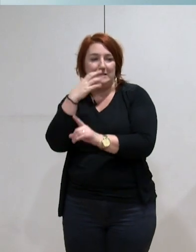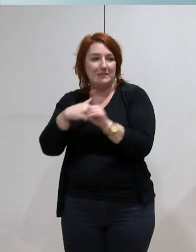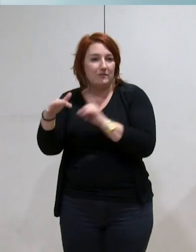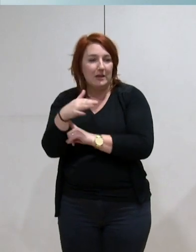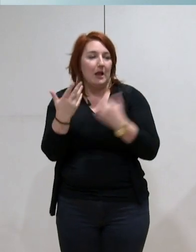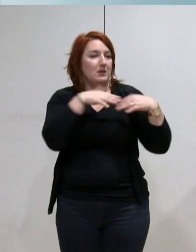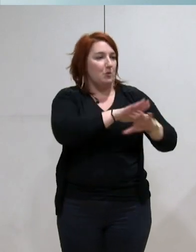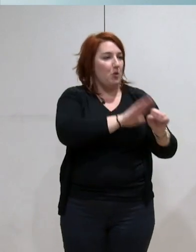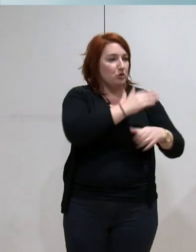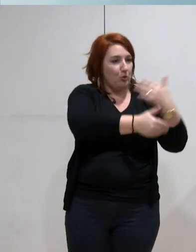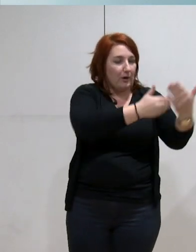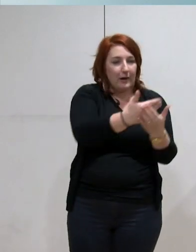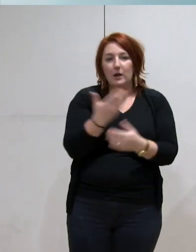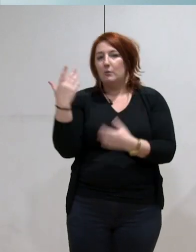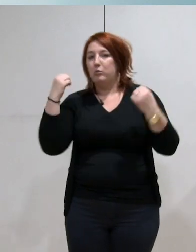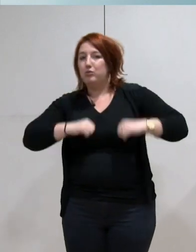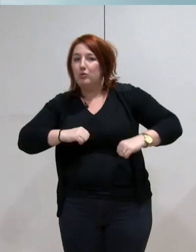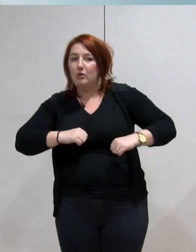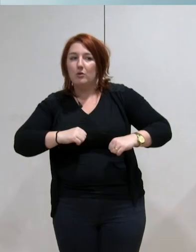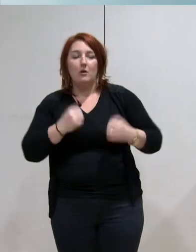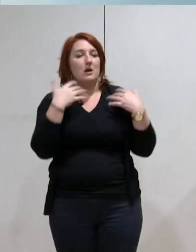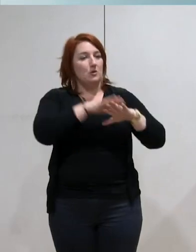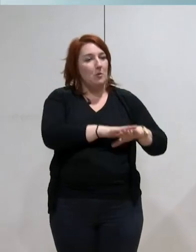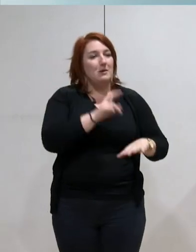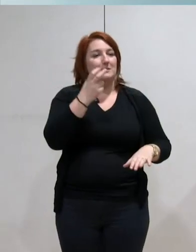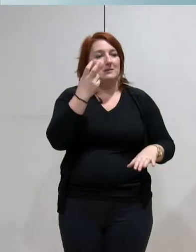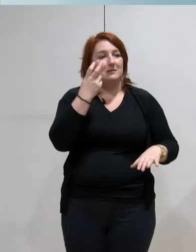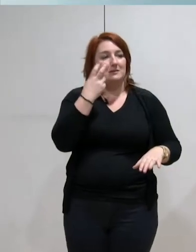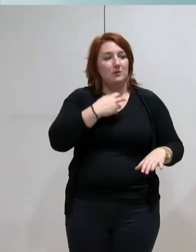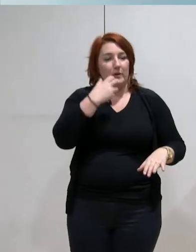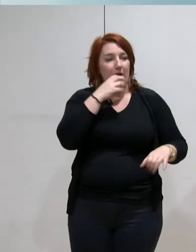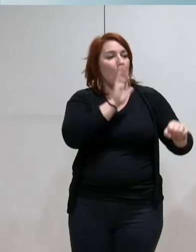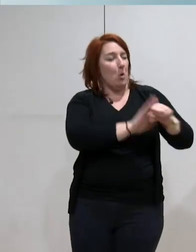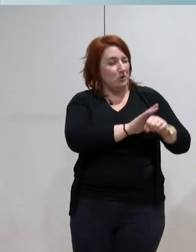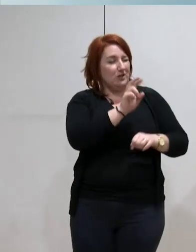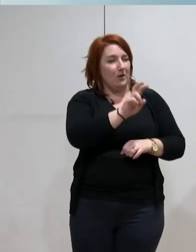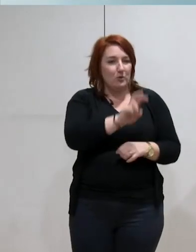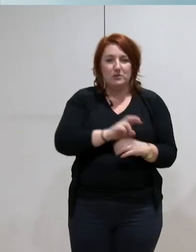rassemblement de gauche et de progrès qui vote pour le rassemblement citoyen de la gauche et écologistes délibération